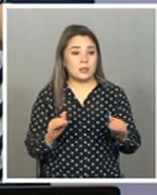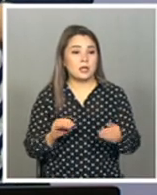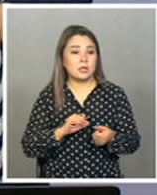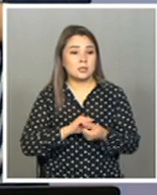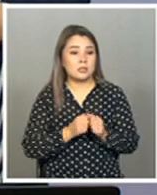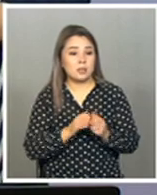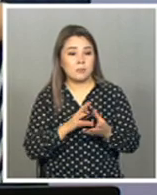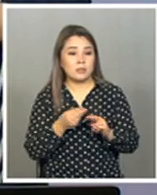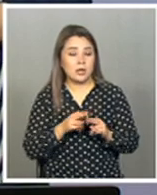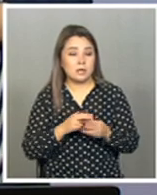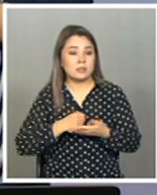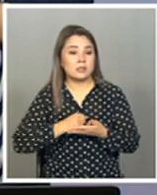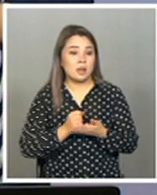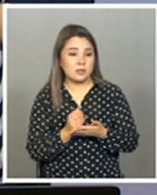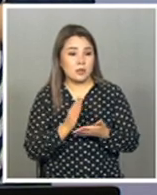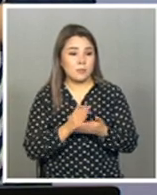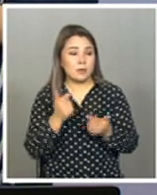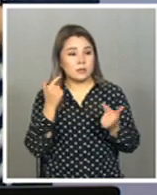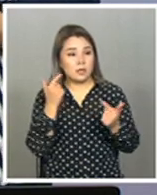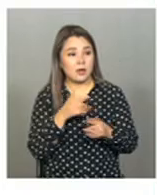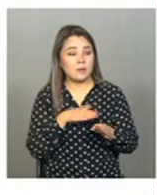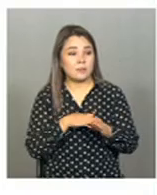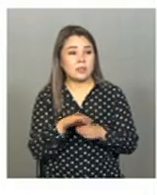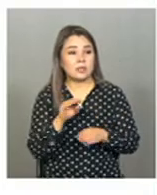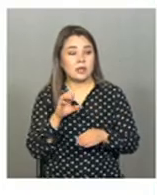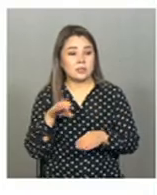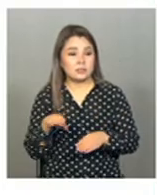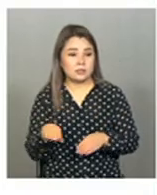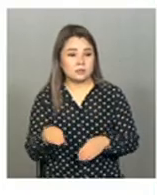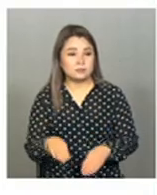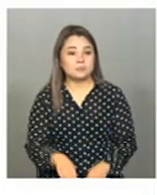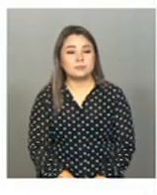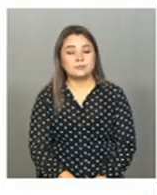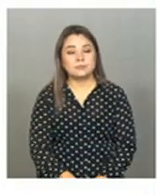знания и выполним тест.